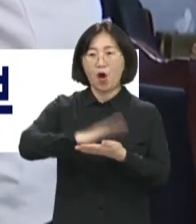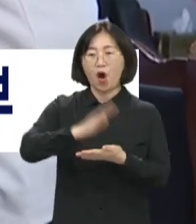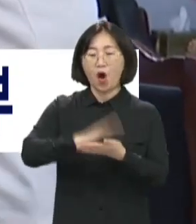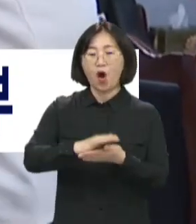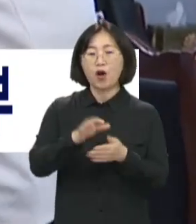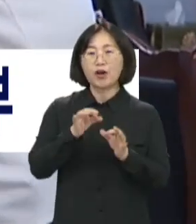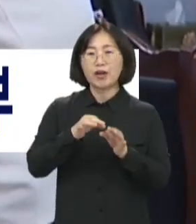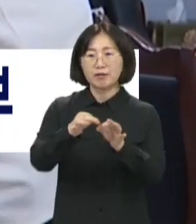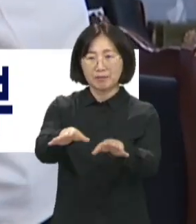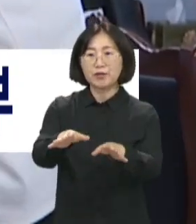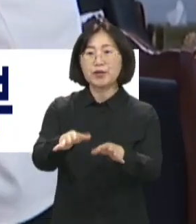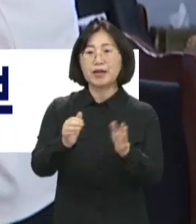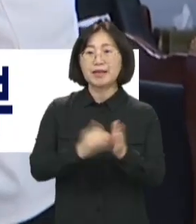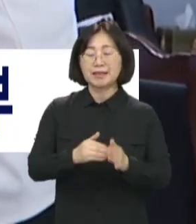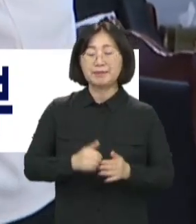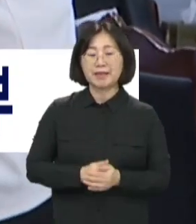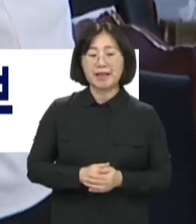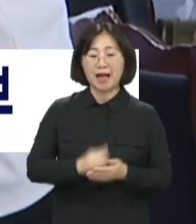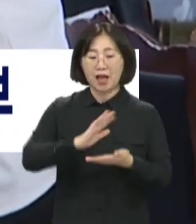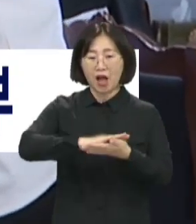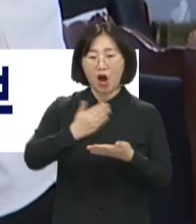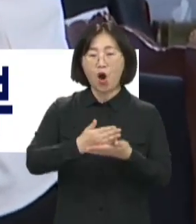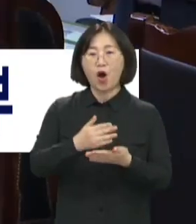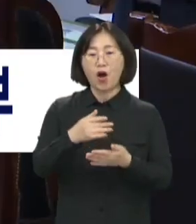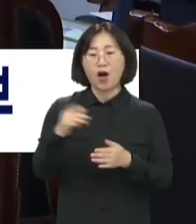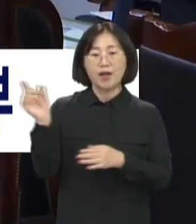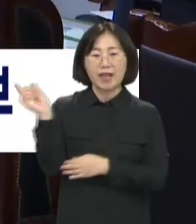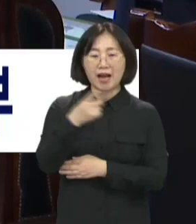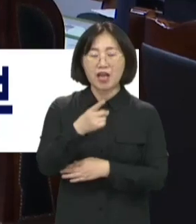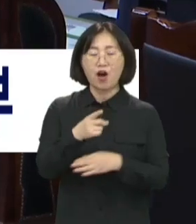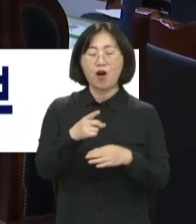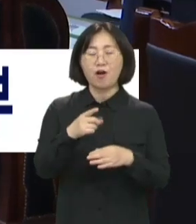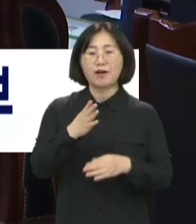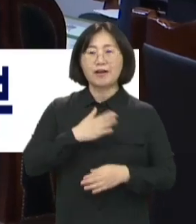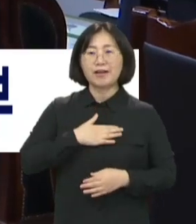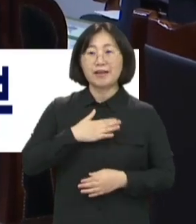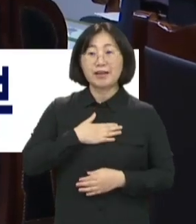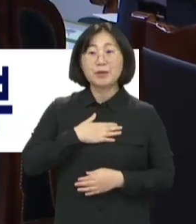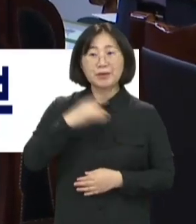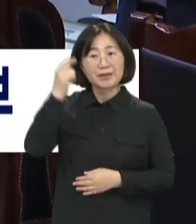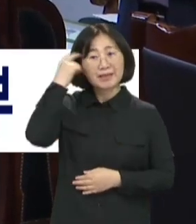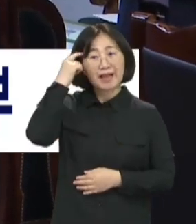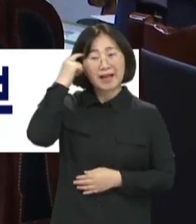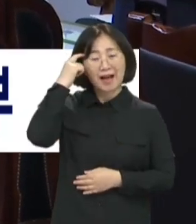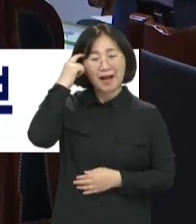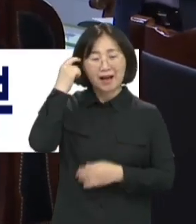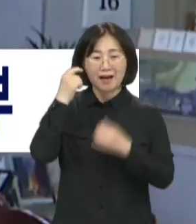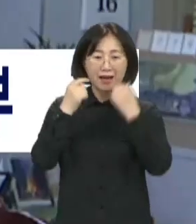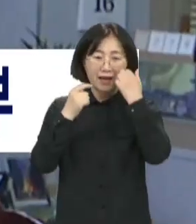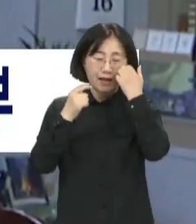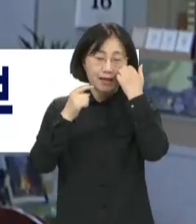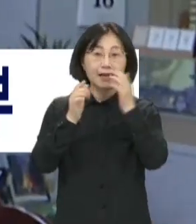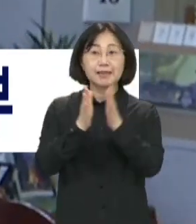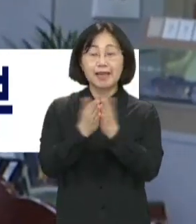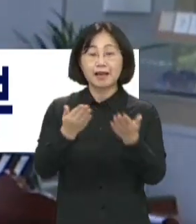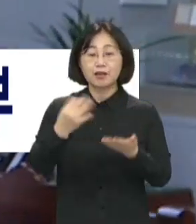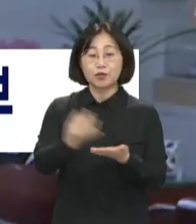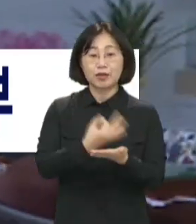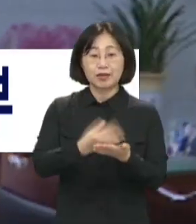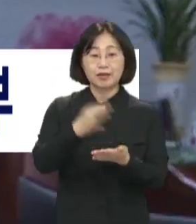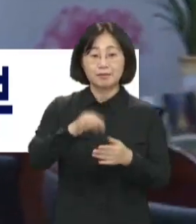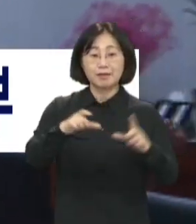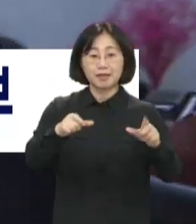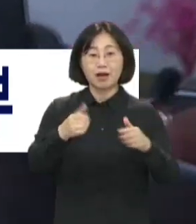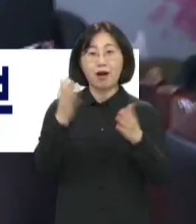기탁했습니다. 김 해설위원이 펴낸 타격 이론서, 타격에 관한 나의 생각들 수익금 전액을 지역 인재들을 위해